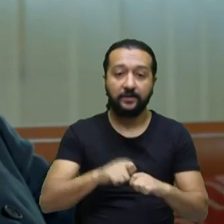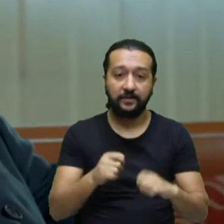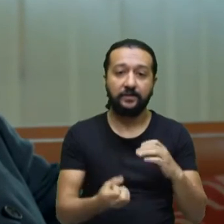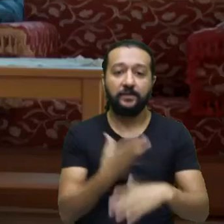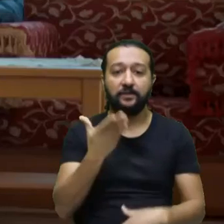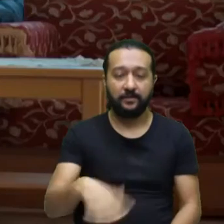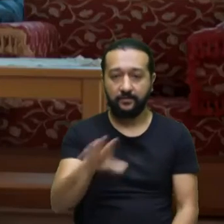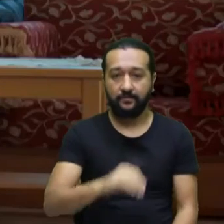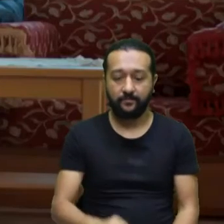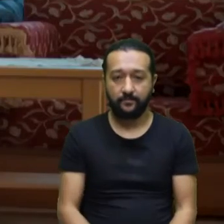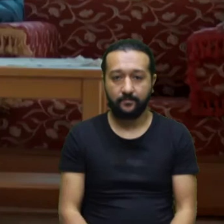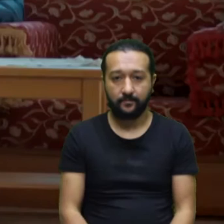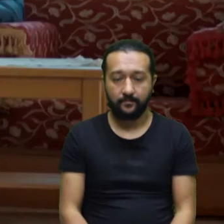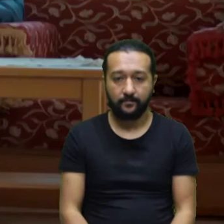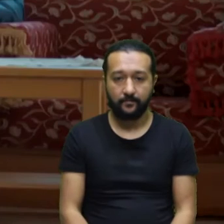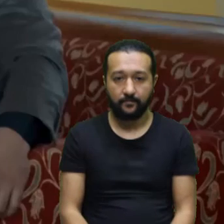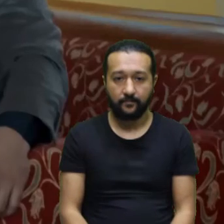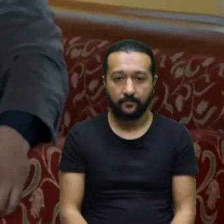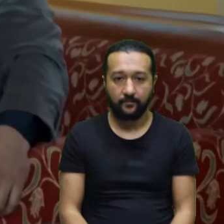konumda bulunacaksınız.